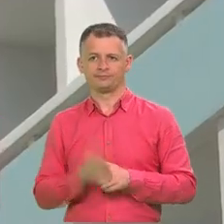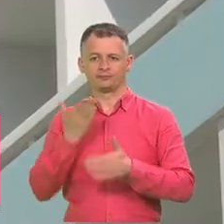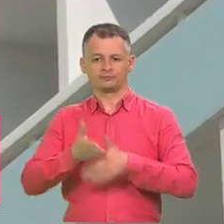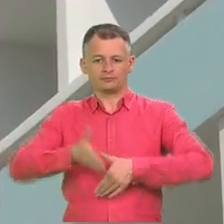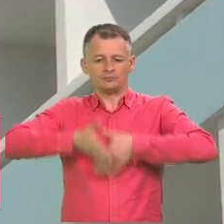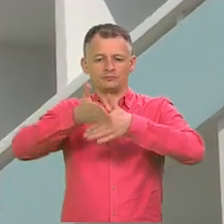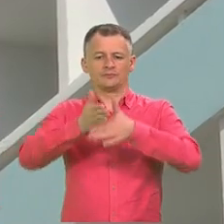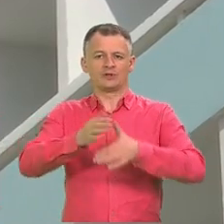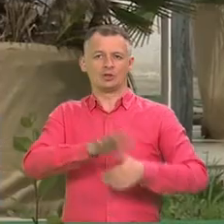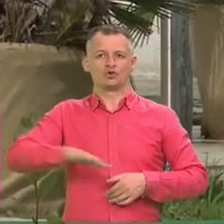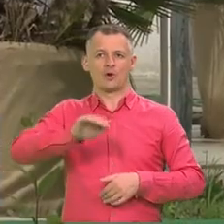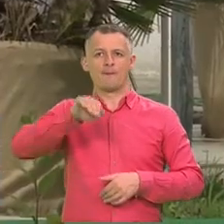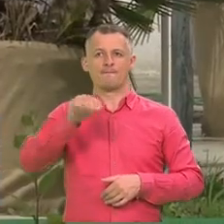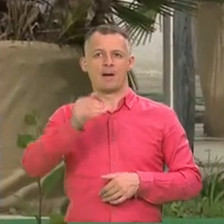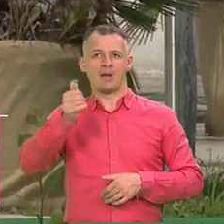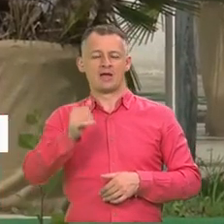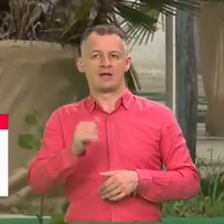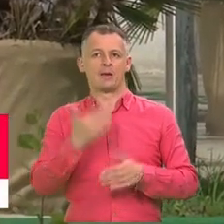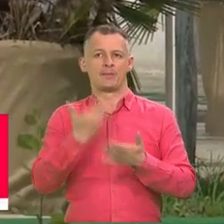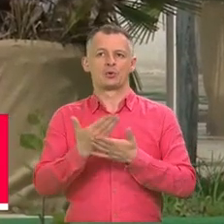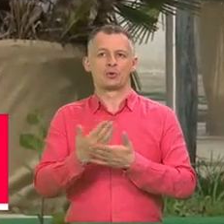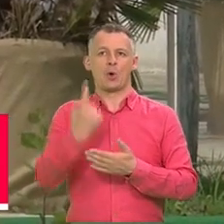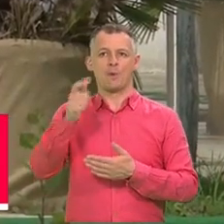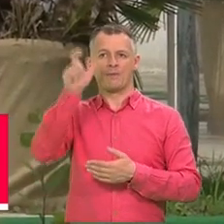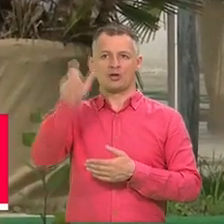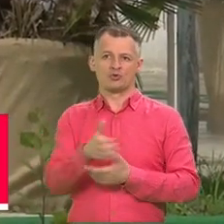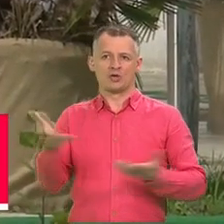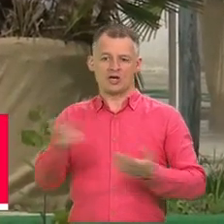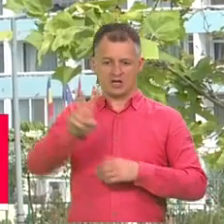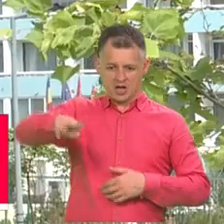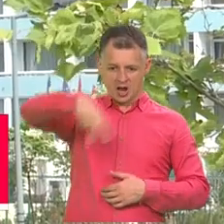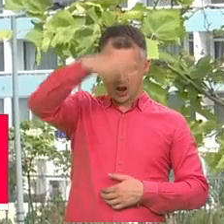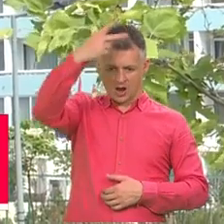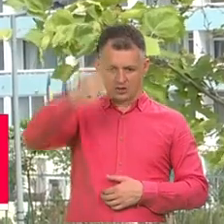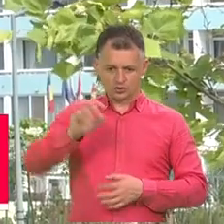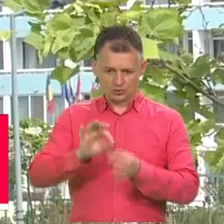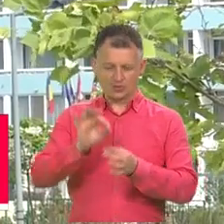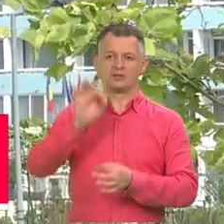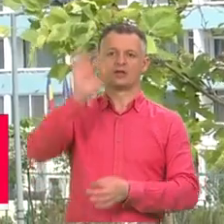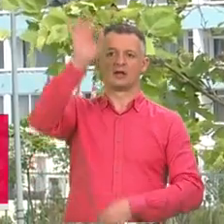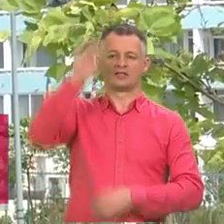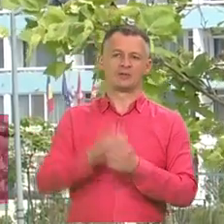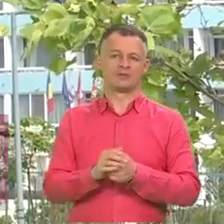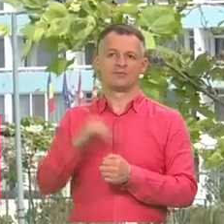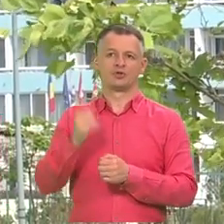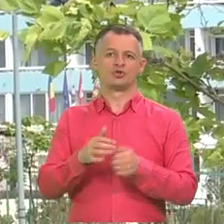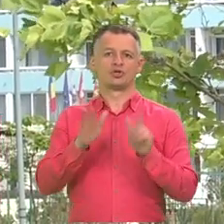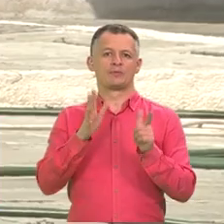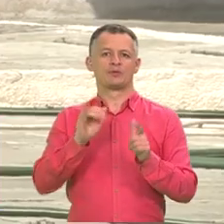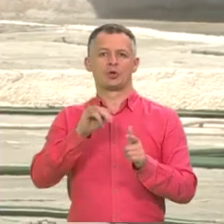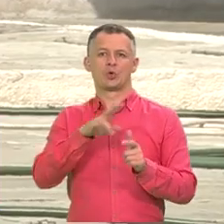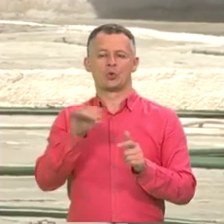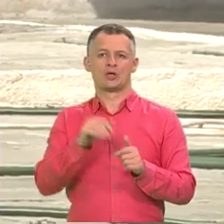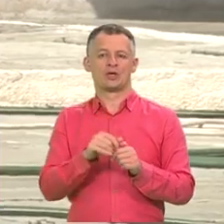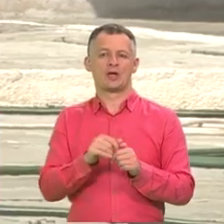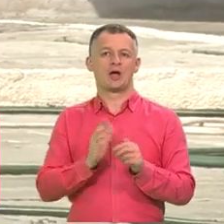intervină în stațiunea Mamaia la o persoană căzută de la înălțime. Turista se cazase pe 17 iunie la hotel, iar la